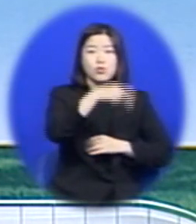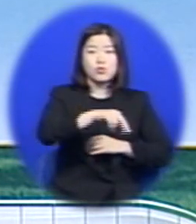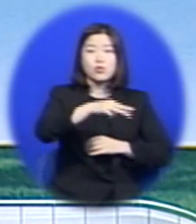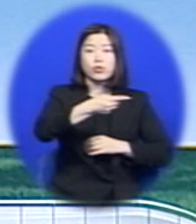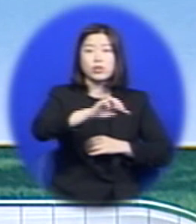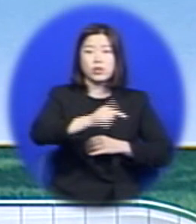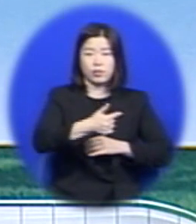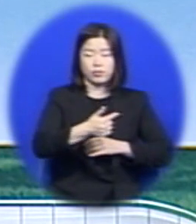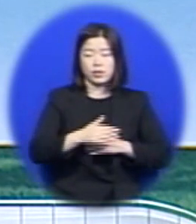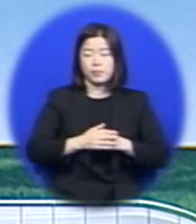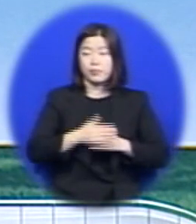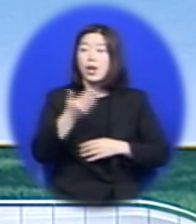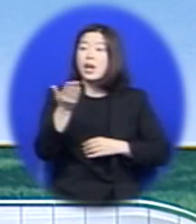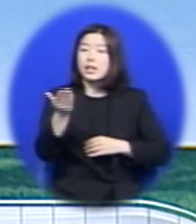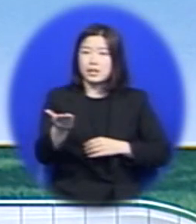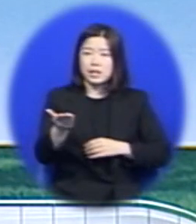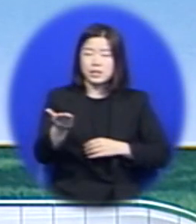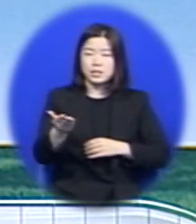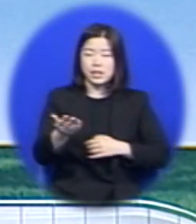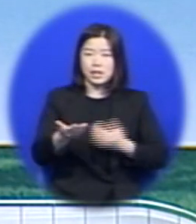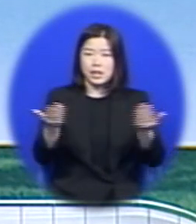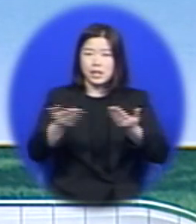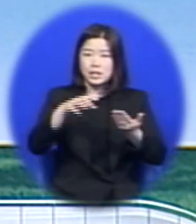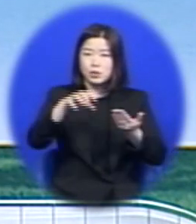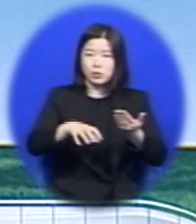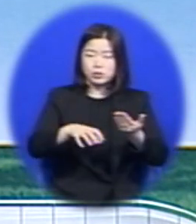당신의 사역지는 영국 국회요.